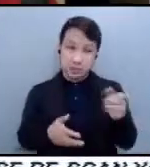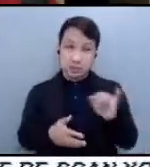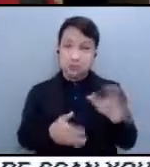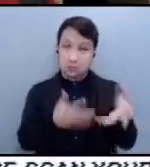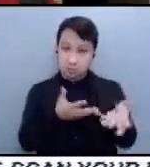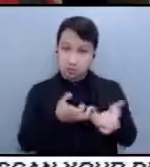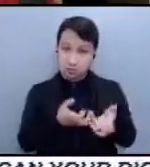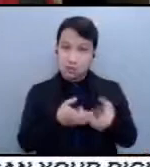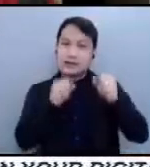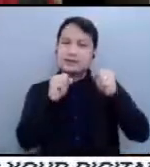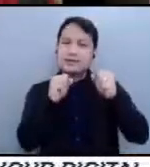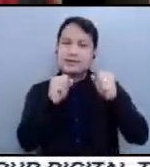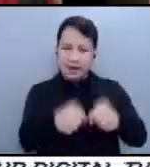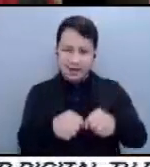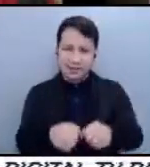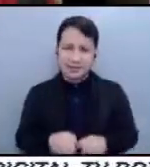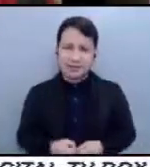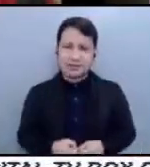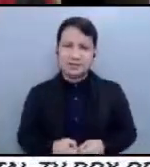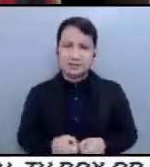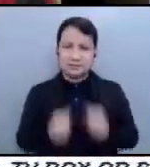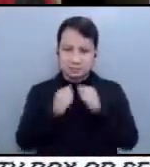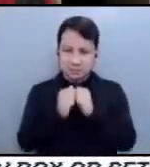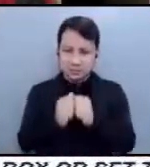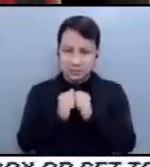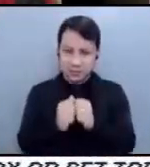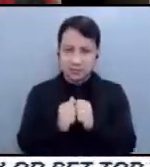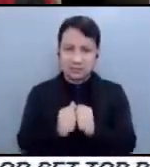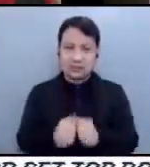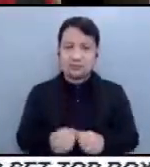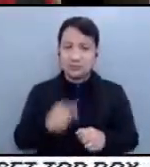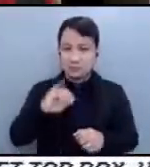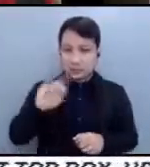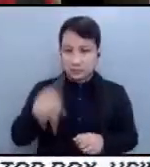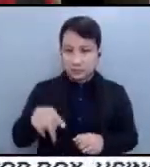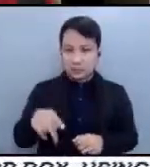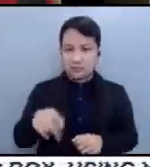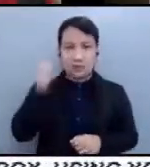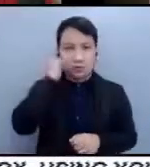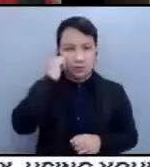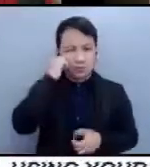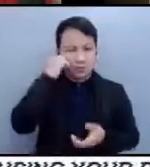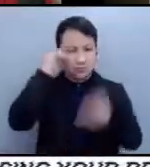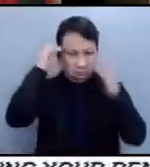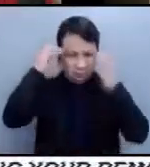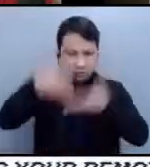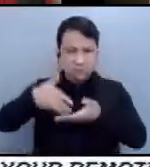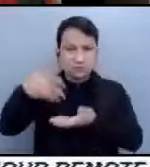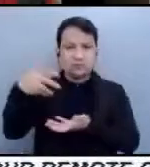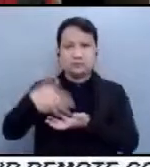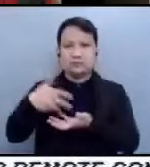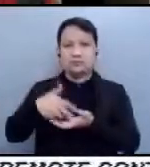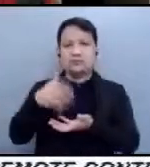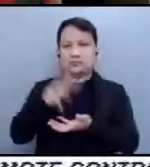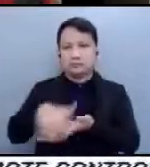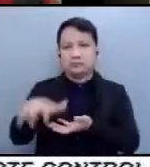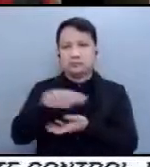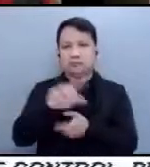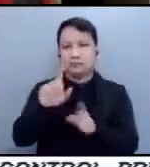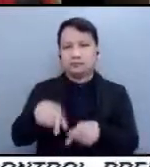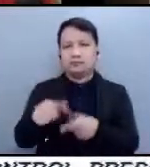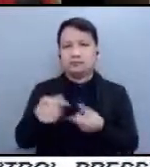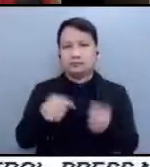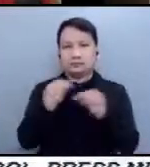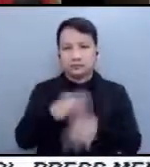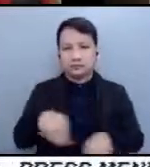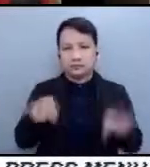po yung mapagsabay-sabay. And tips lang po, dapat palaging pag-aaral po yung unahin niyo sa lahat po ng ginagawa niyo. Dahil napaka-importante